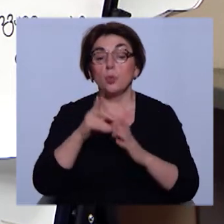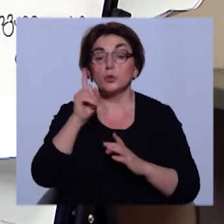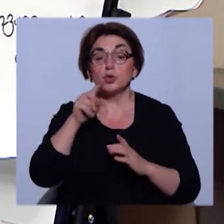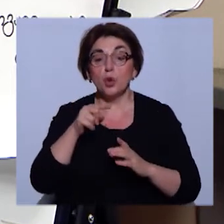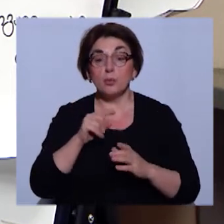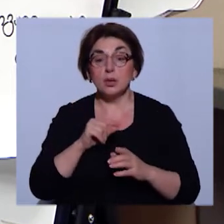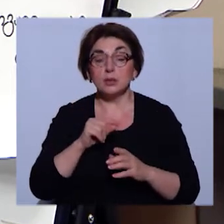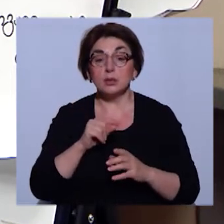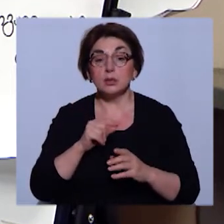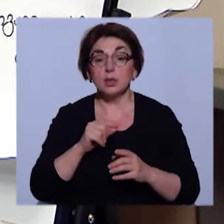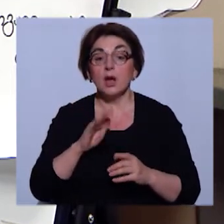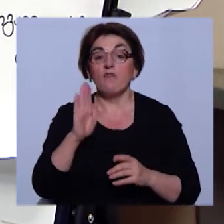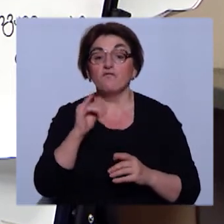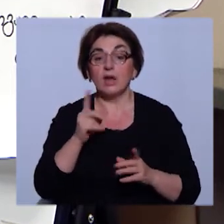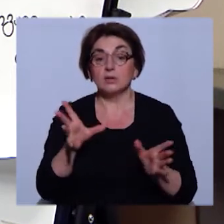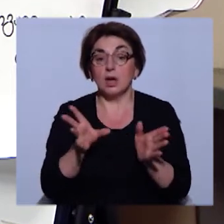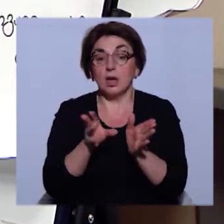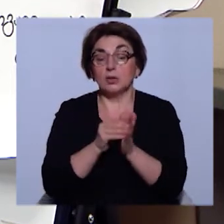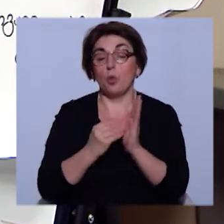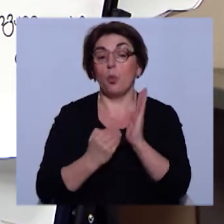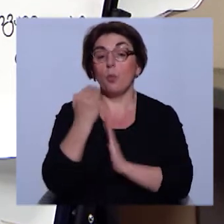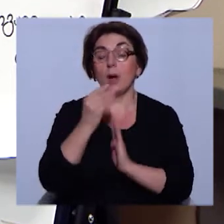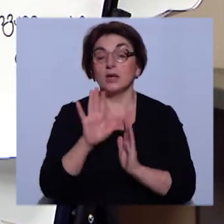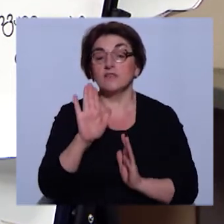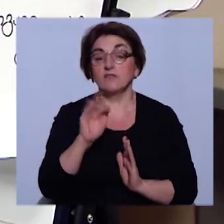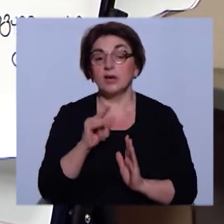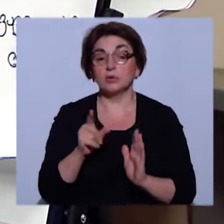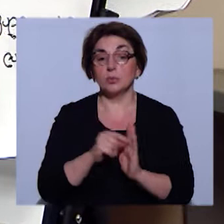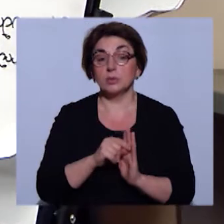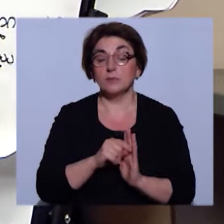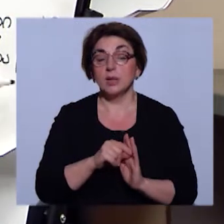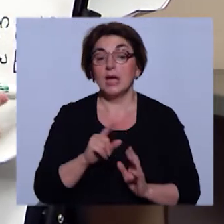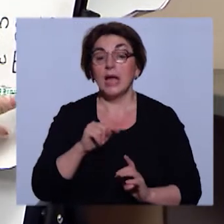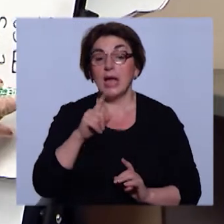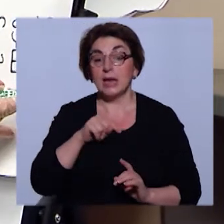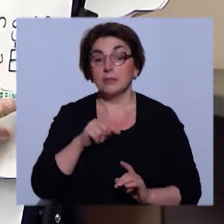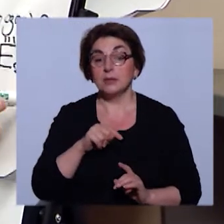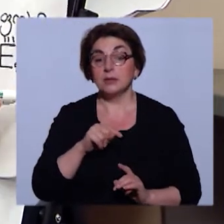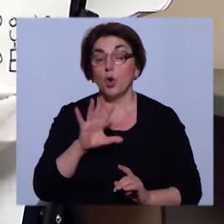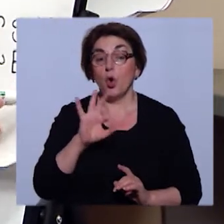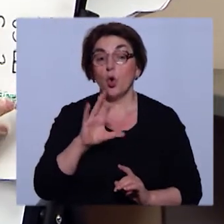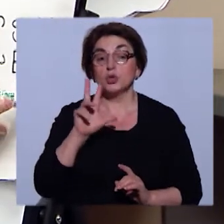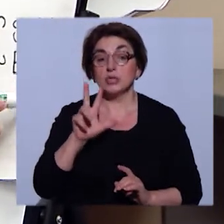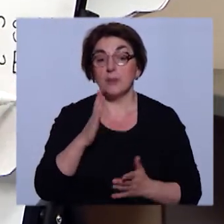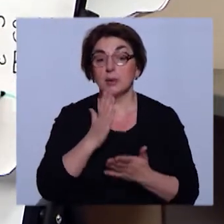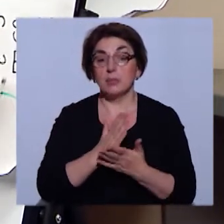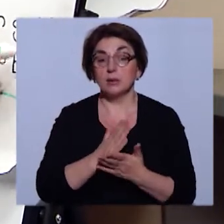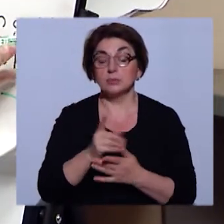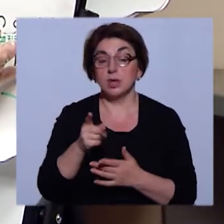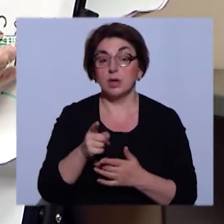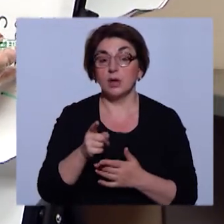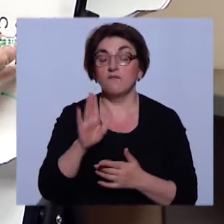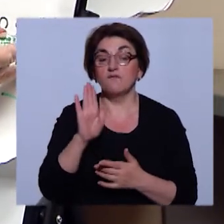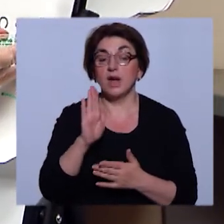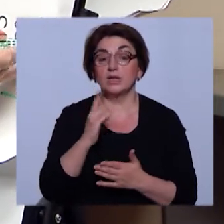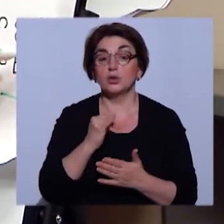ნომერი ემთხვევა ვალენტობას, უმაღლეს ვალენტობას. ელემენტი 2 ო 3 მაქვს ზოგადად და